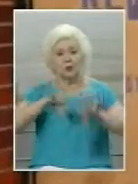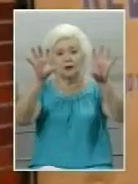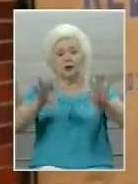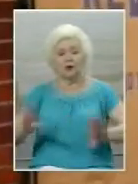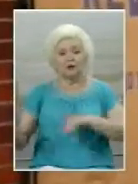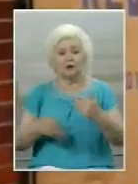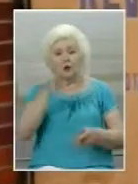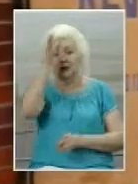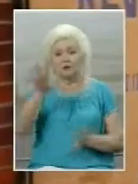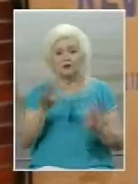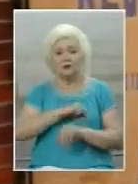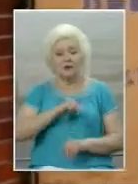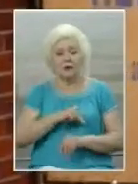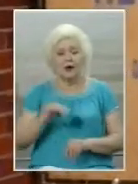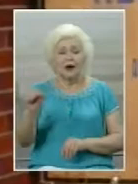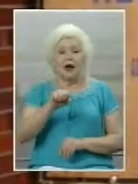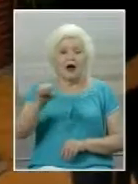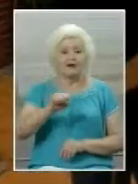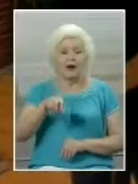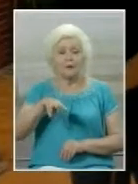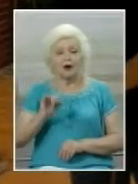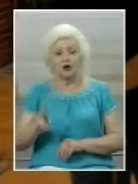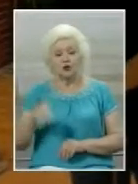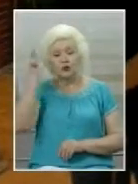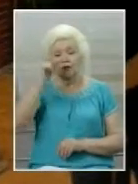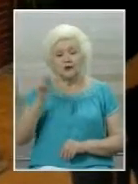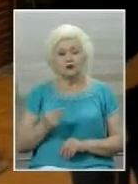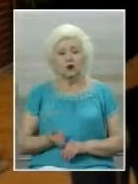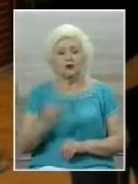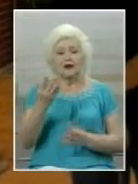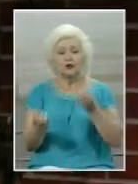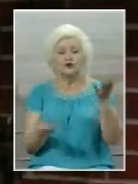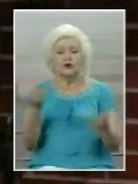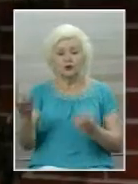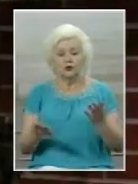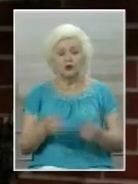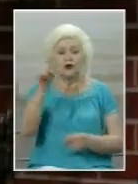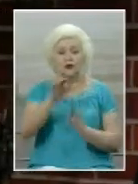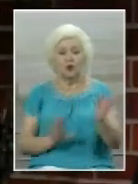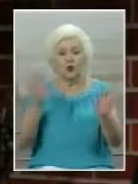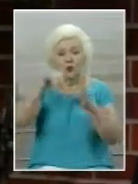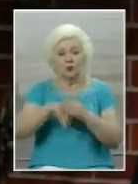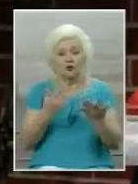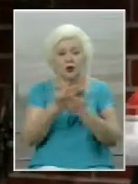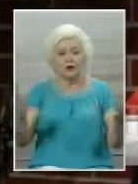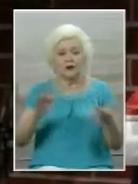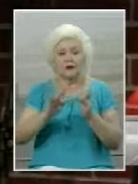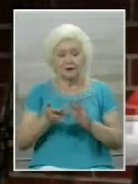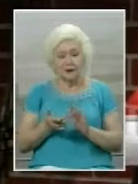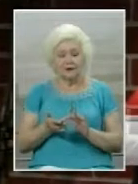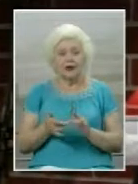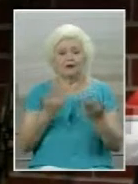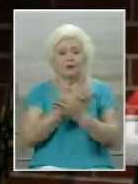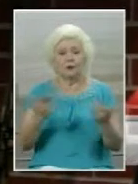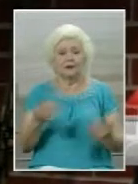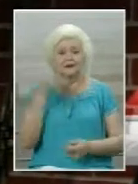підготував науковий співробітник музею Андрій Микитюк. Каже, вивчав не одне джерело. Залучалися матеріали інтернету, матеріали